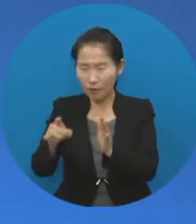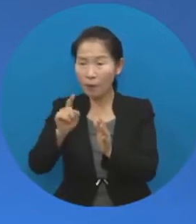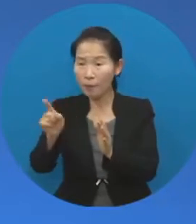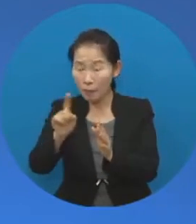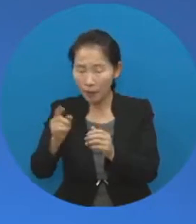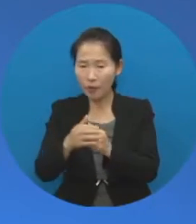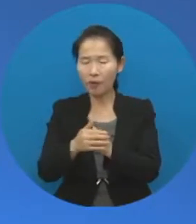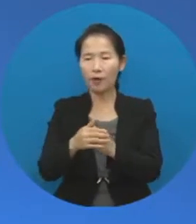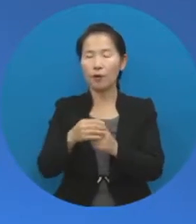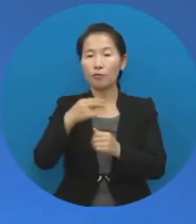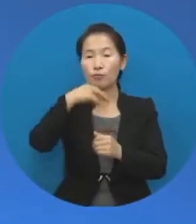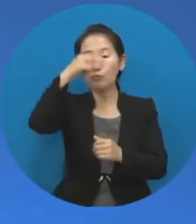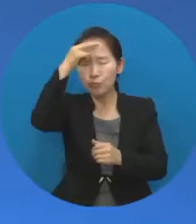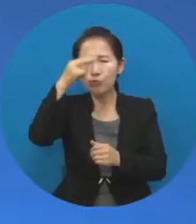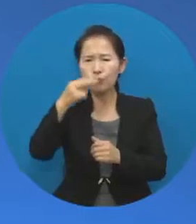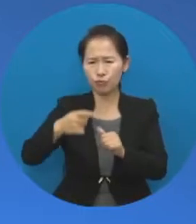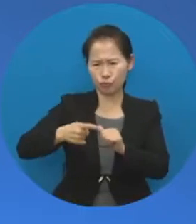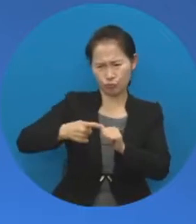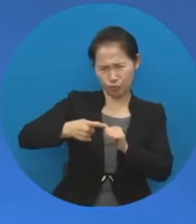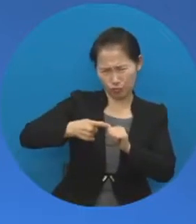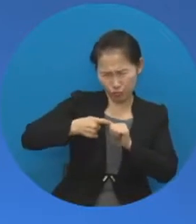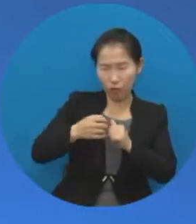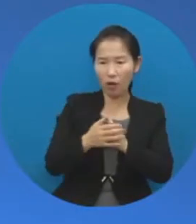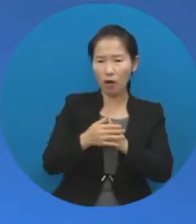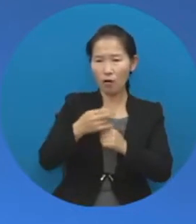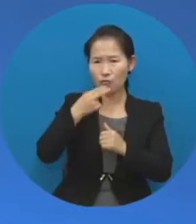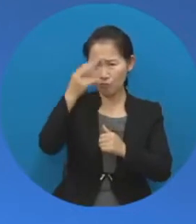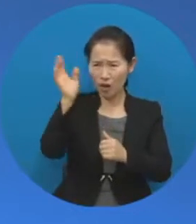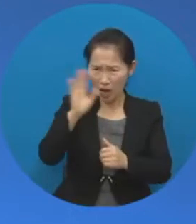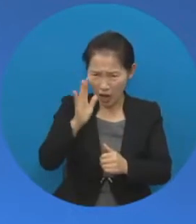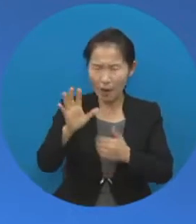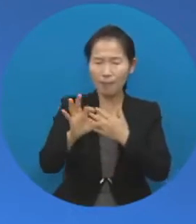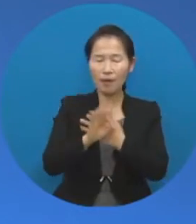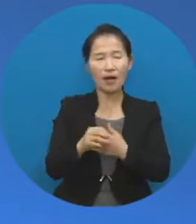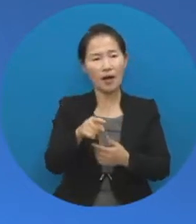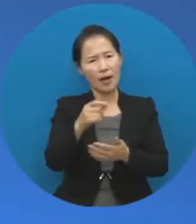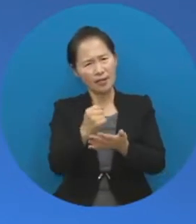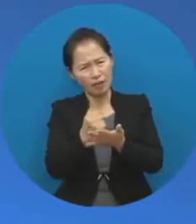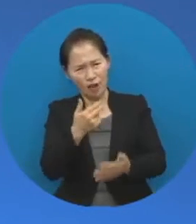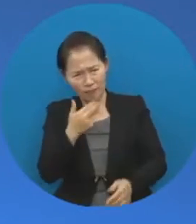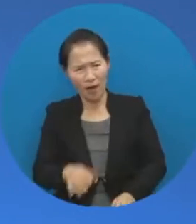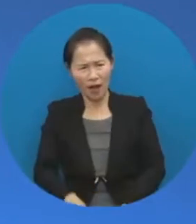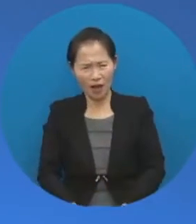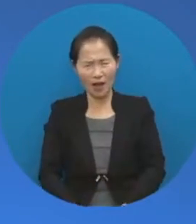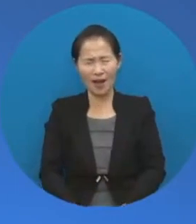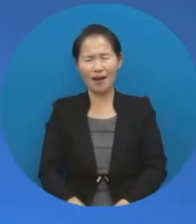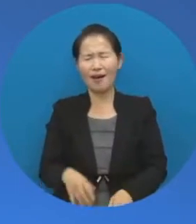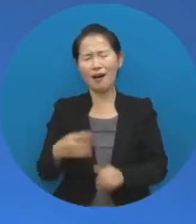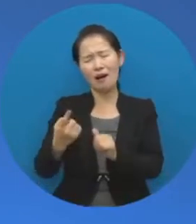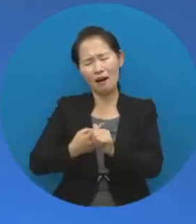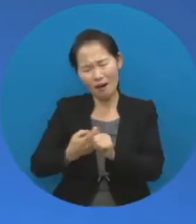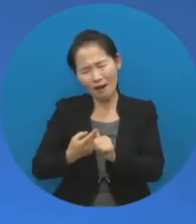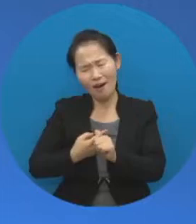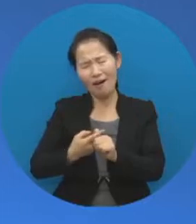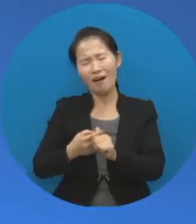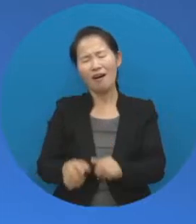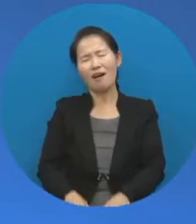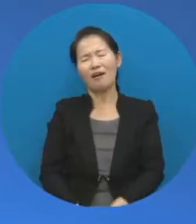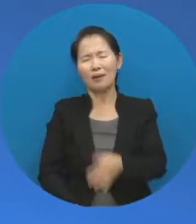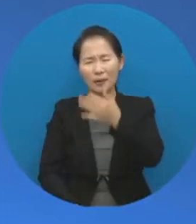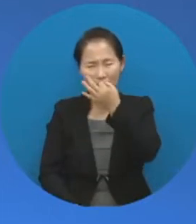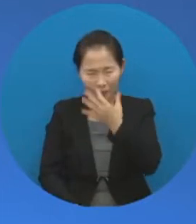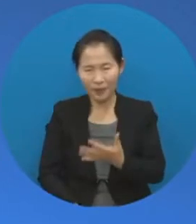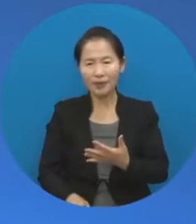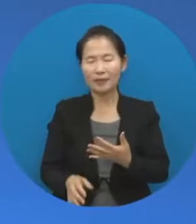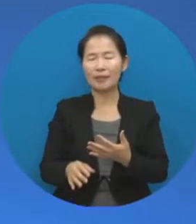술을 안 마시면 막 재수없다고 막 욕하고 그랬거든요. 그래서 제가 볼 때는 원수를 갚아주신 것 같아요. 그렇게 해서 이제 영업을